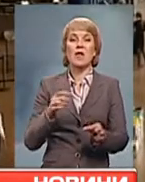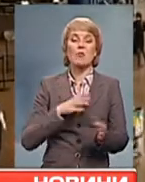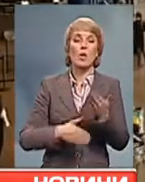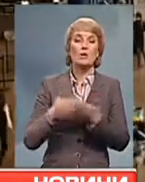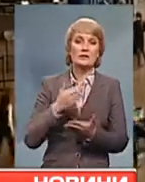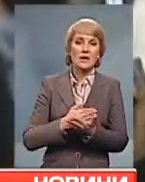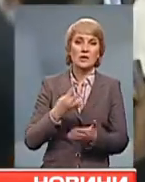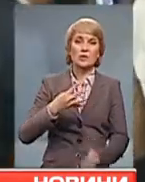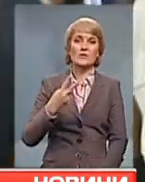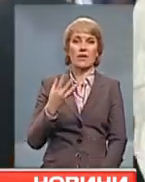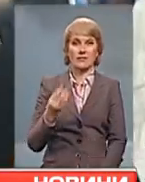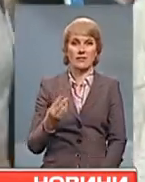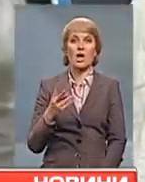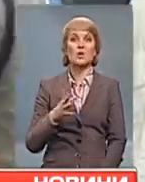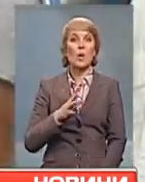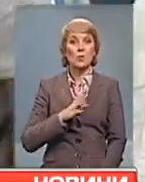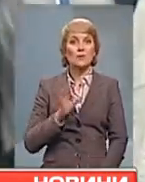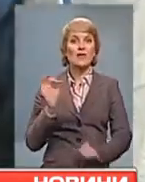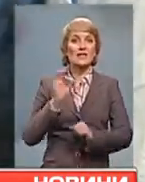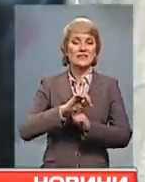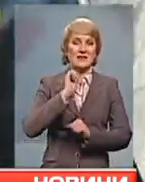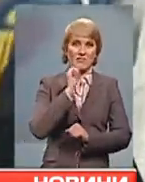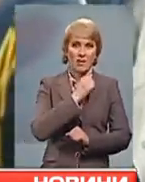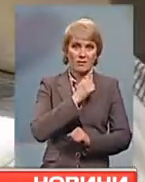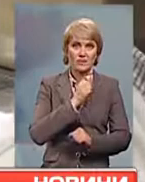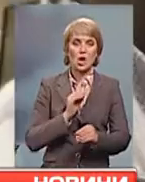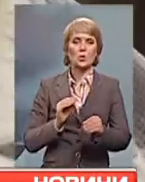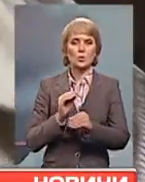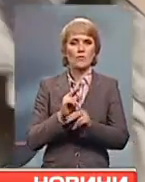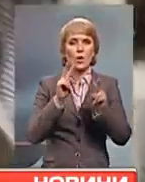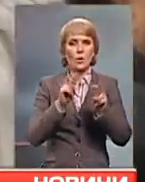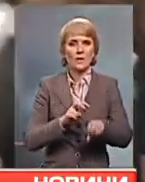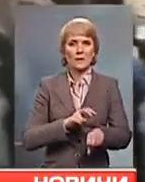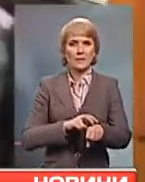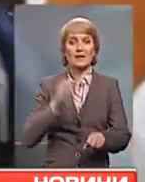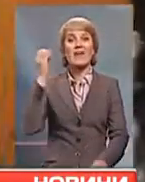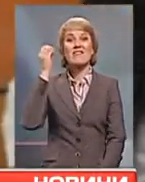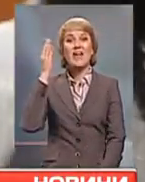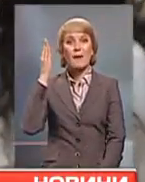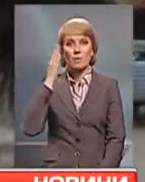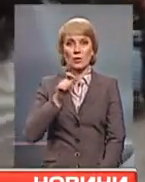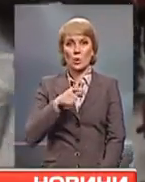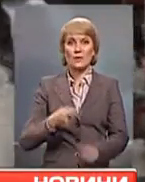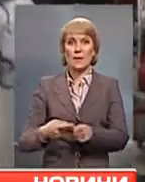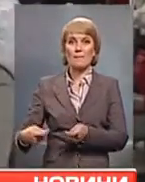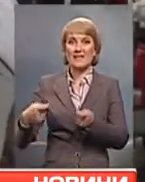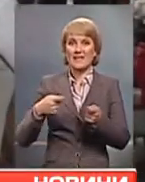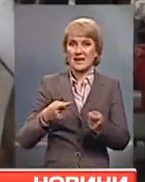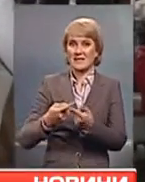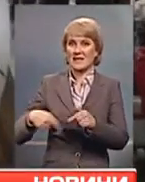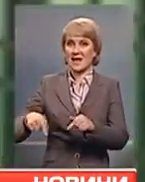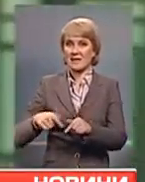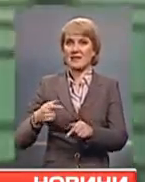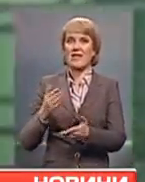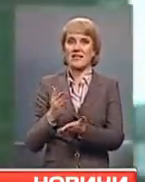на заході Африки, додатково оглядають медики. У Японії люди, що приїхали з країн, де є лихоманка, мають упродовж 21